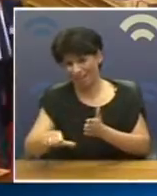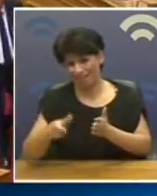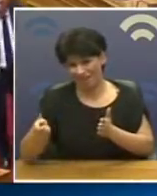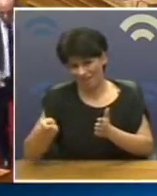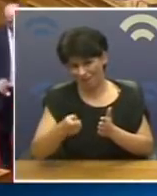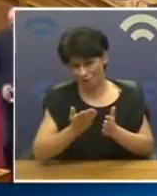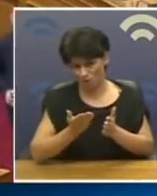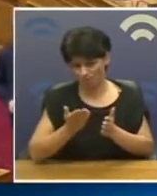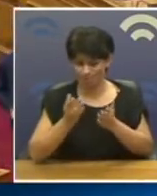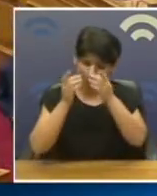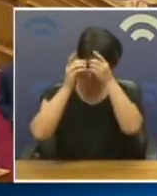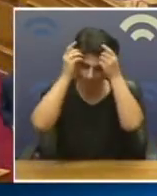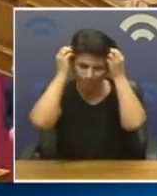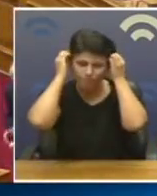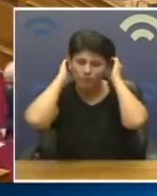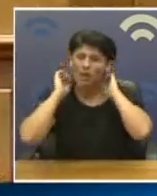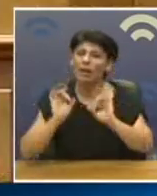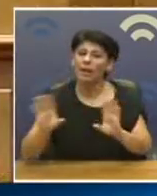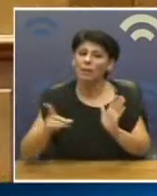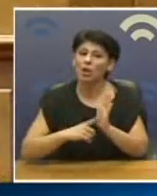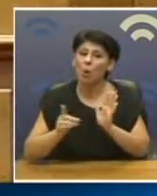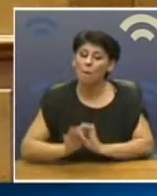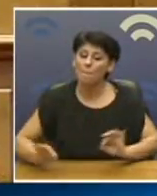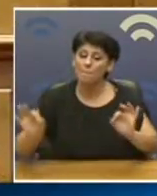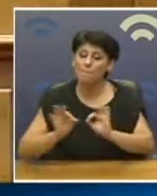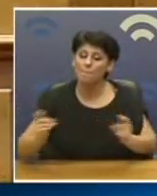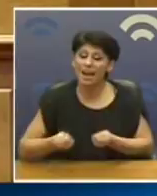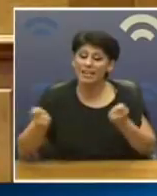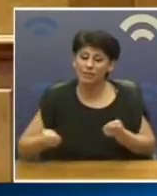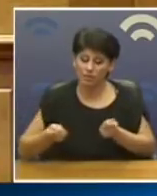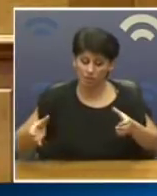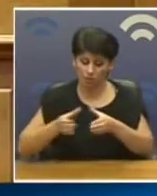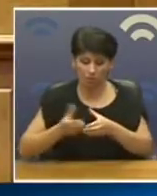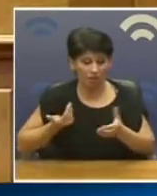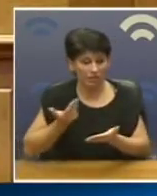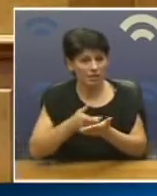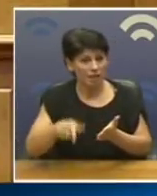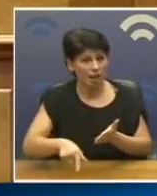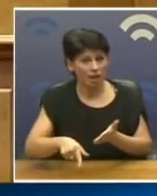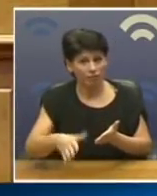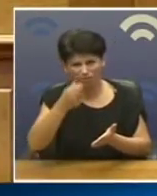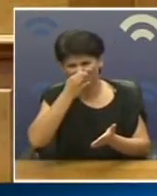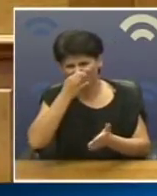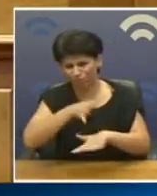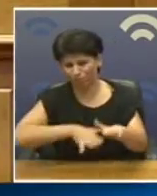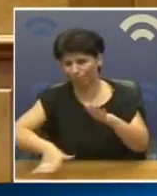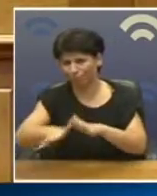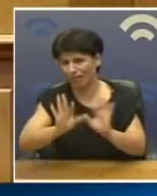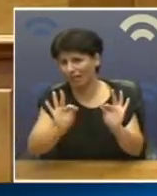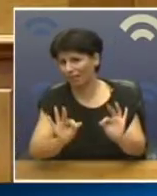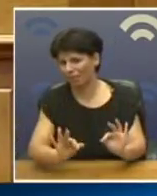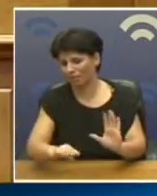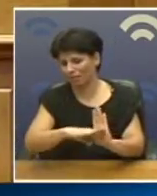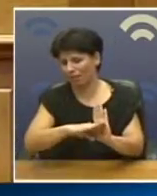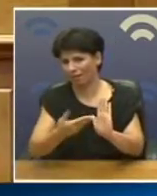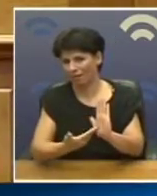Βέβαια, καμία νομοπαρασκευαστική επιτροπή δεν ζήτησε ποτέ μια τέτοια σκανδαλώδη ρύθμιση. Και 3 χρόνια